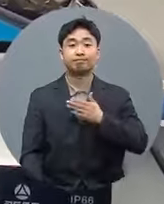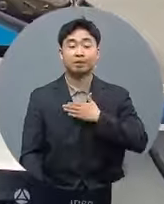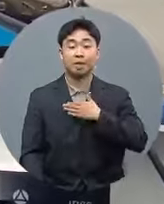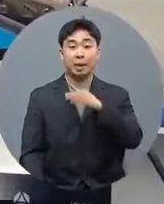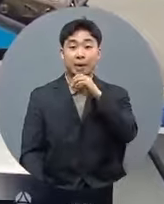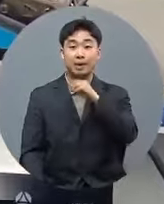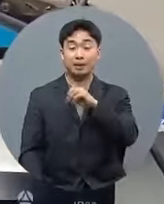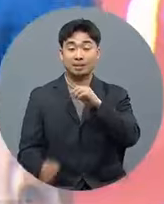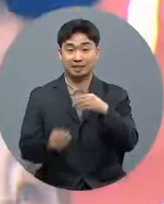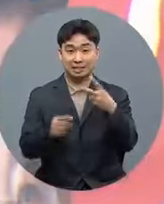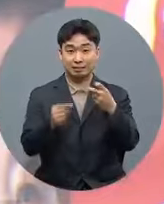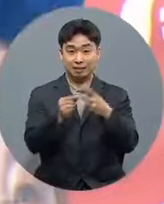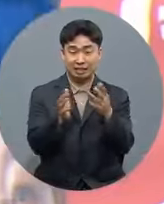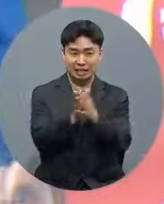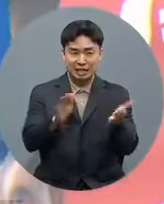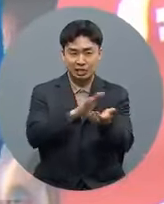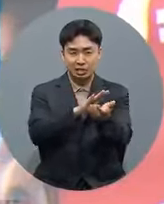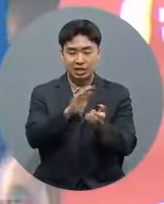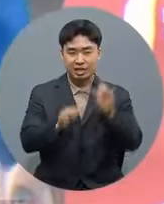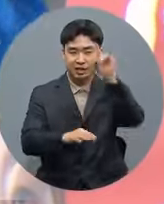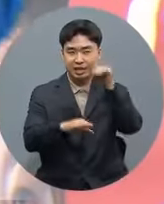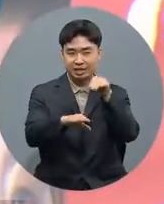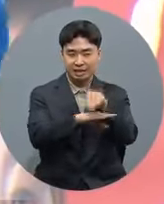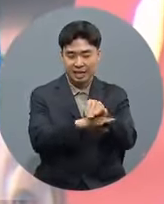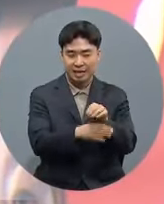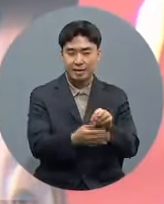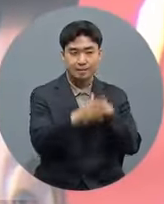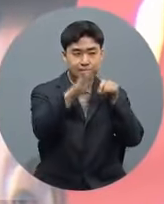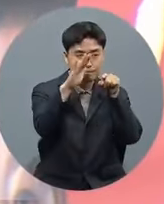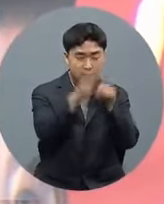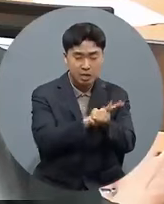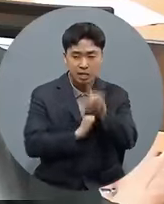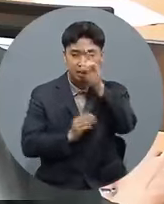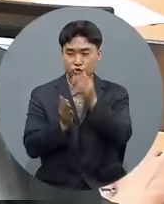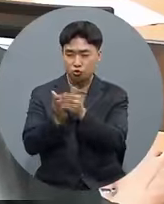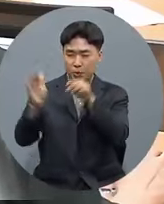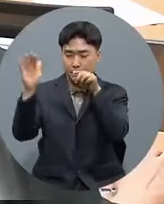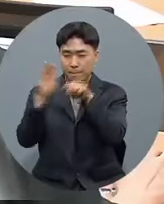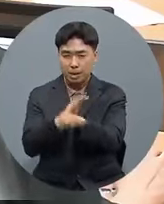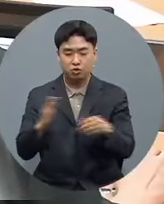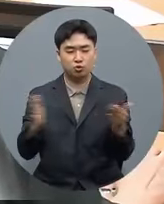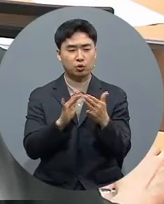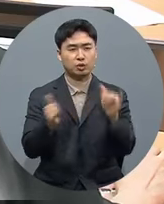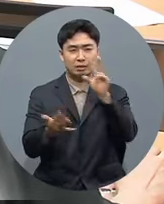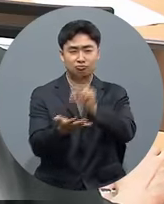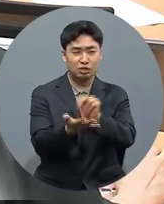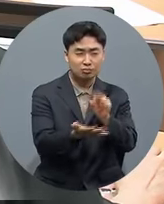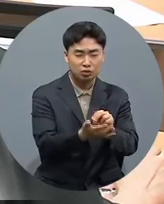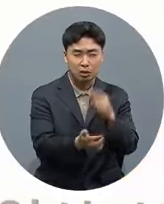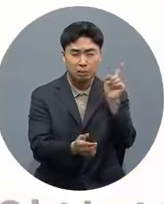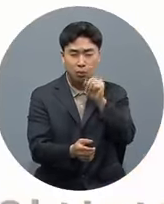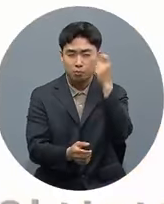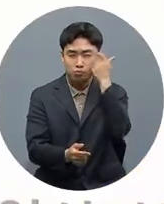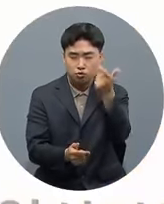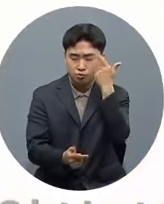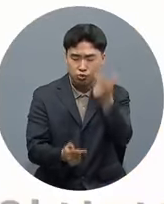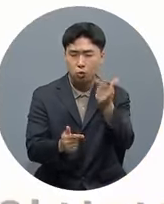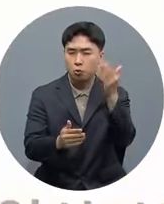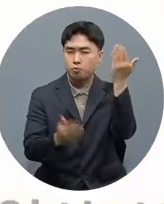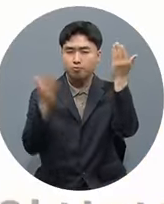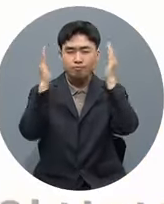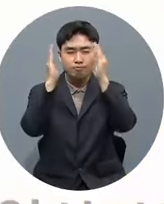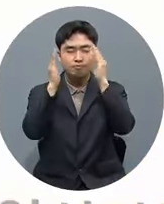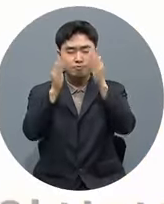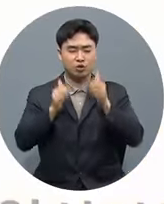준비 기간에 현대자동차와 현대중공업 등을 차례로 방문해 노동계가 당면한 과제를 깊이 이해하는 데